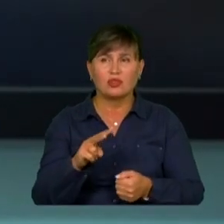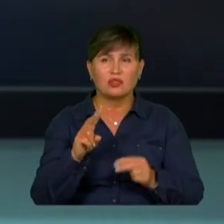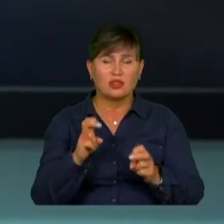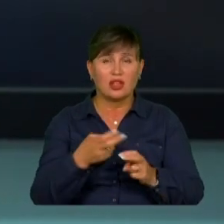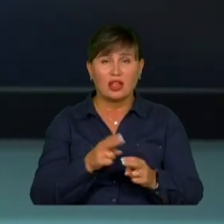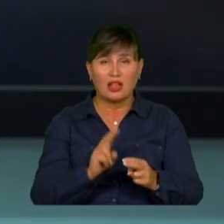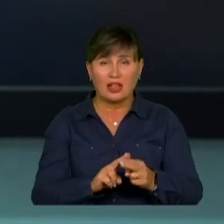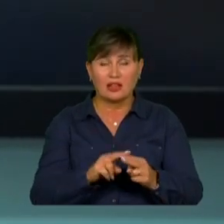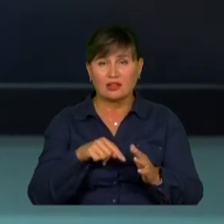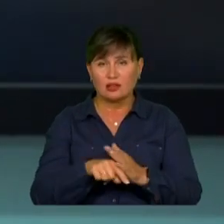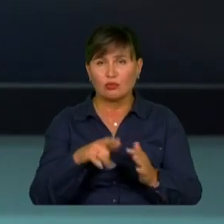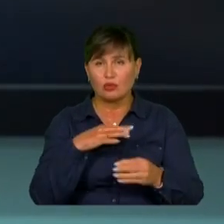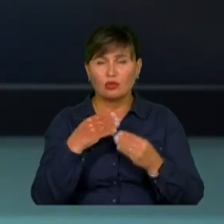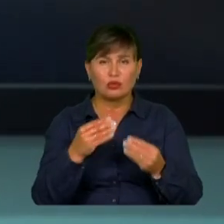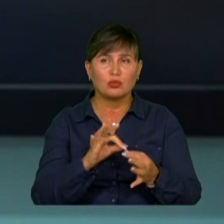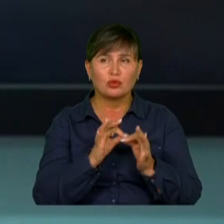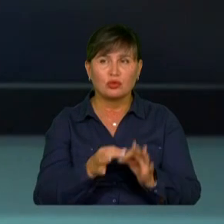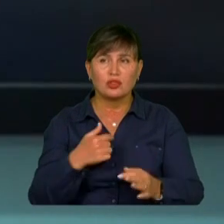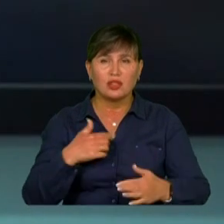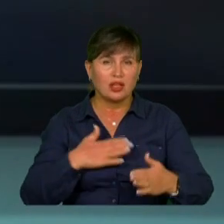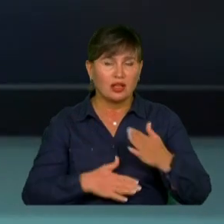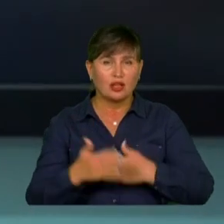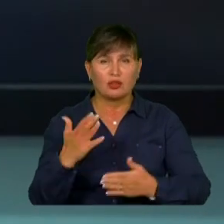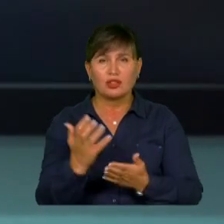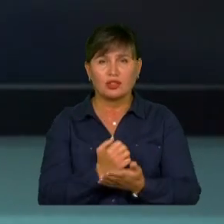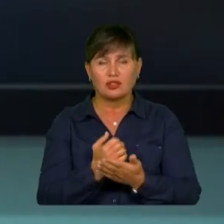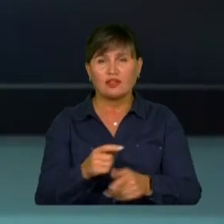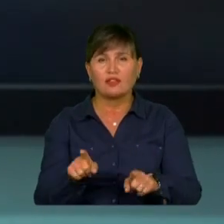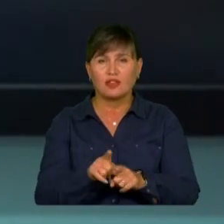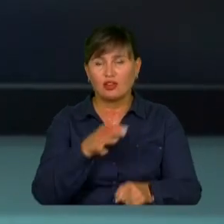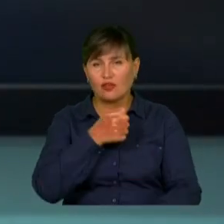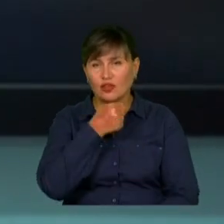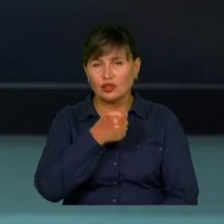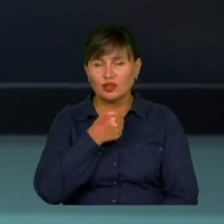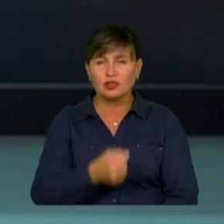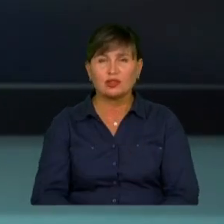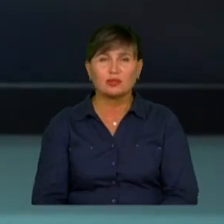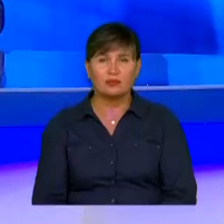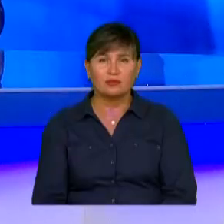Именно эти скиллы многим даются сложно. Я рада ее достижениям в таком возрасте.